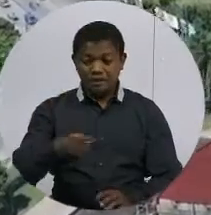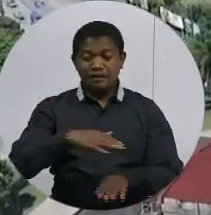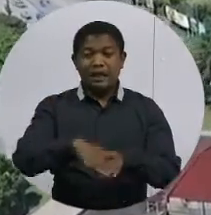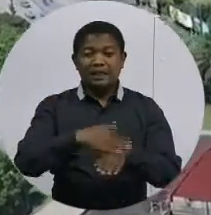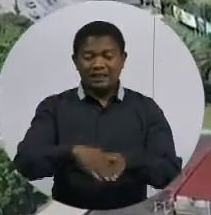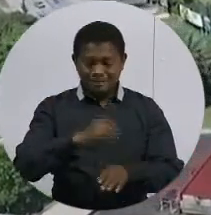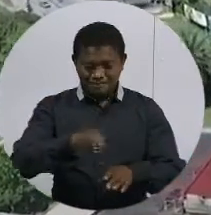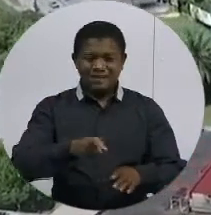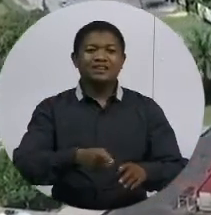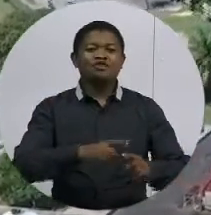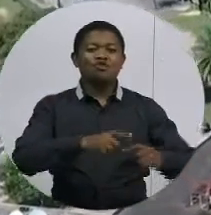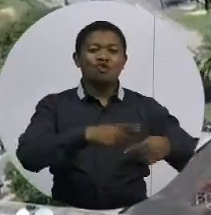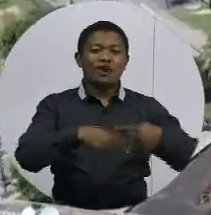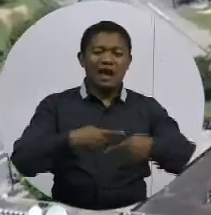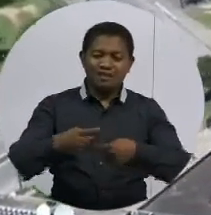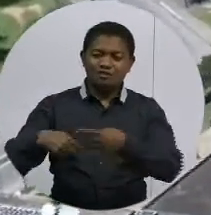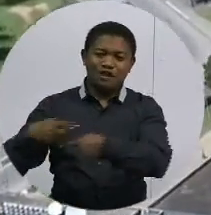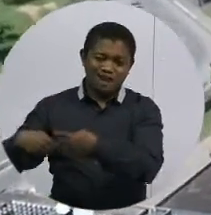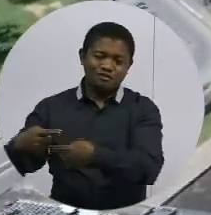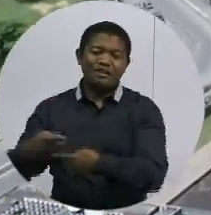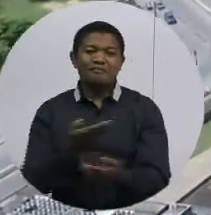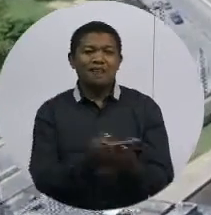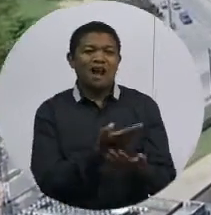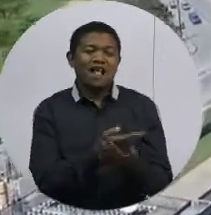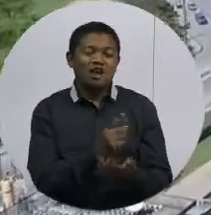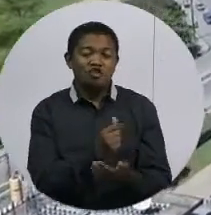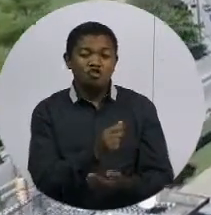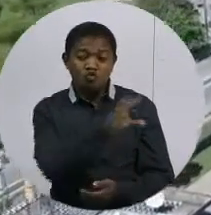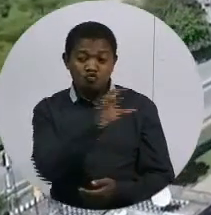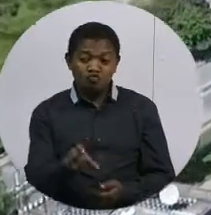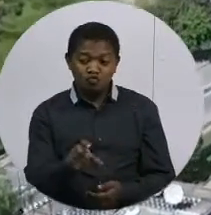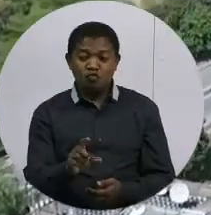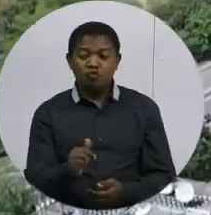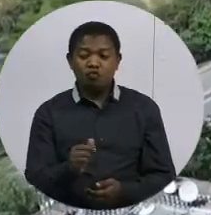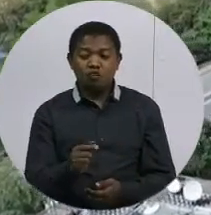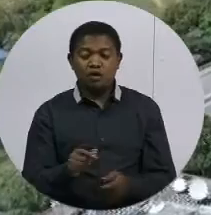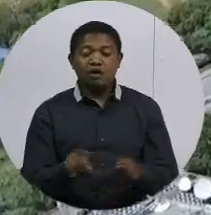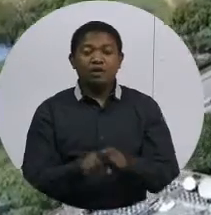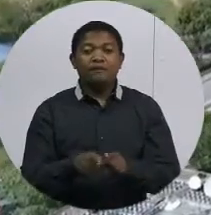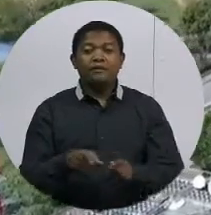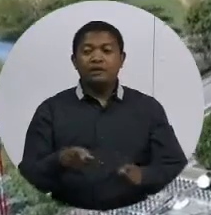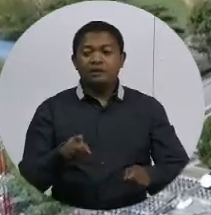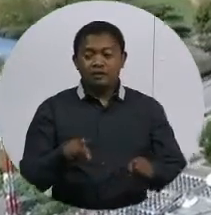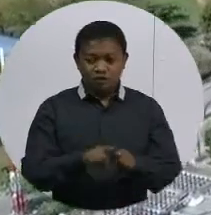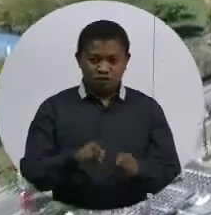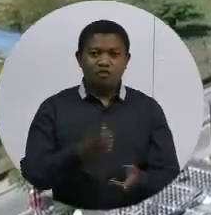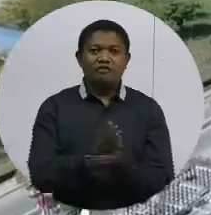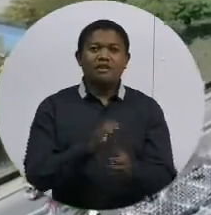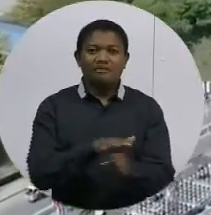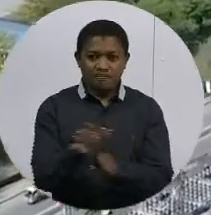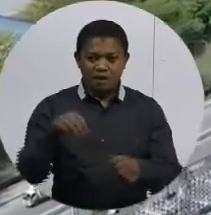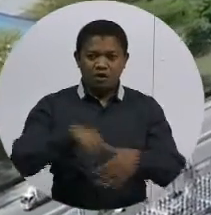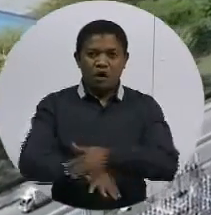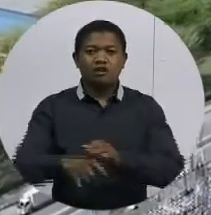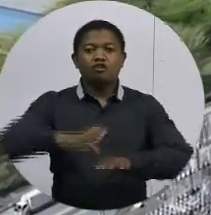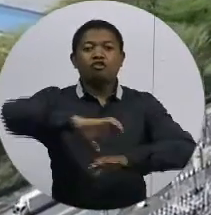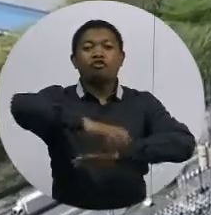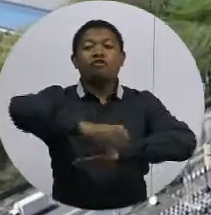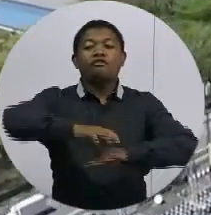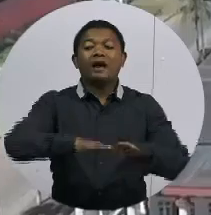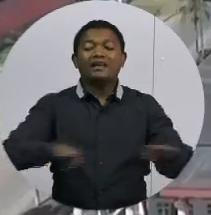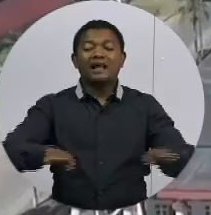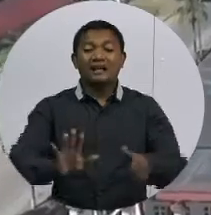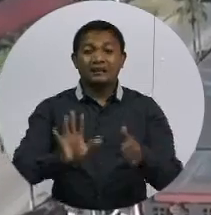orinasa misitraka ny famindramam-bola ary mahenika tanteraka andro faritany 9 manerana ny nosy tsy ahivina fa